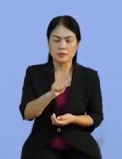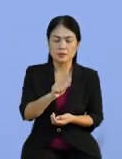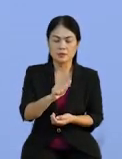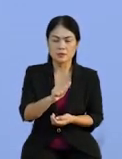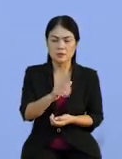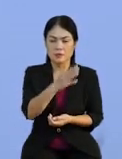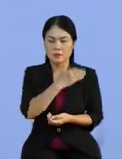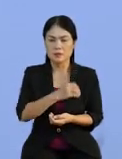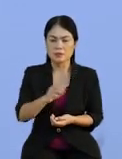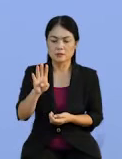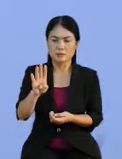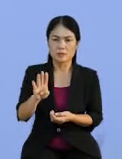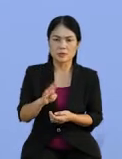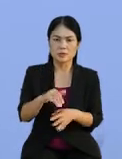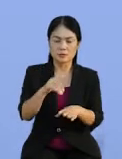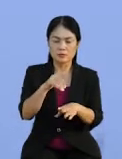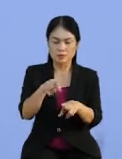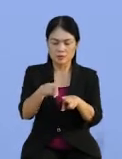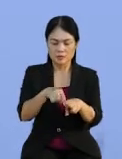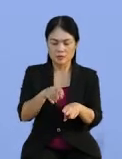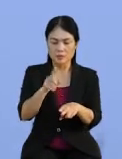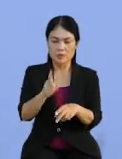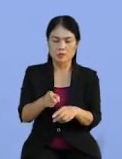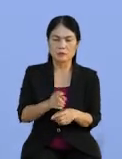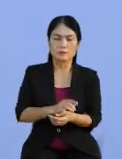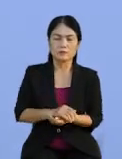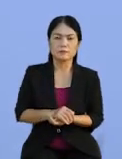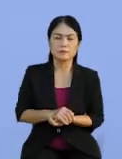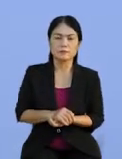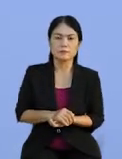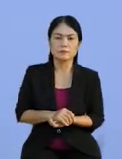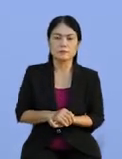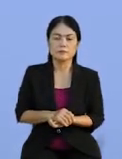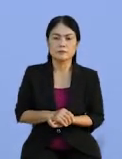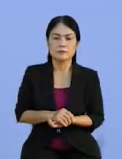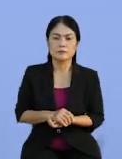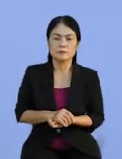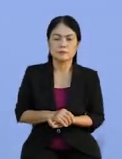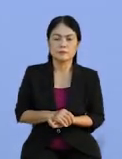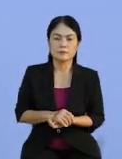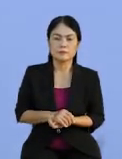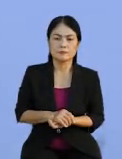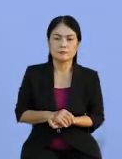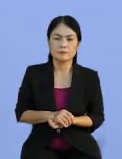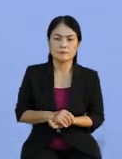nâng bí nơi lớp bàn toát nụ thì ra xong tốt e